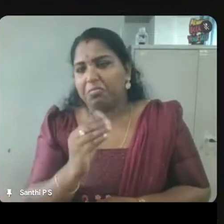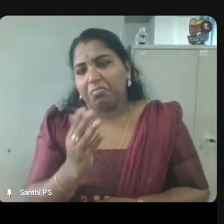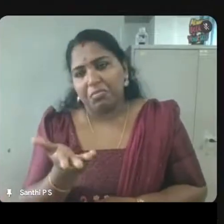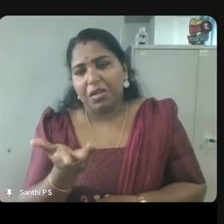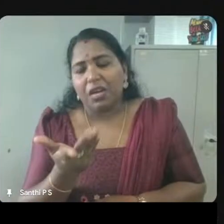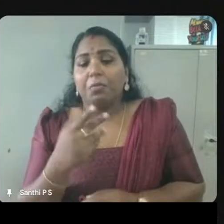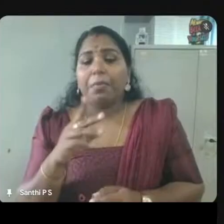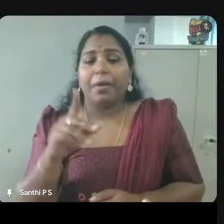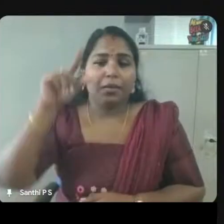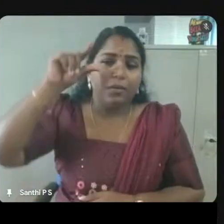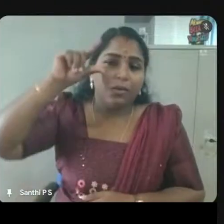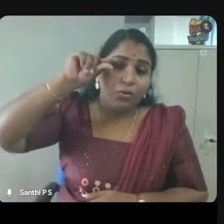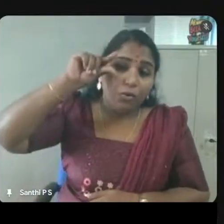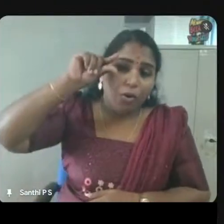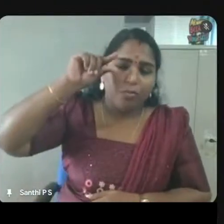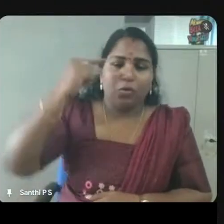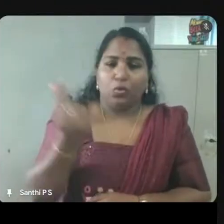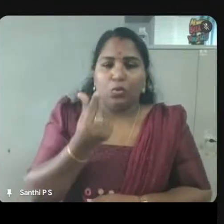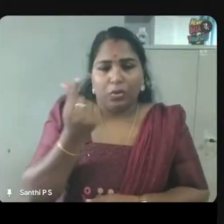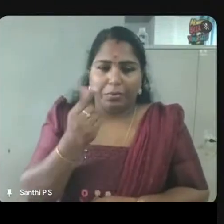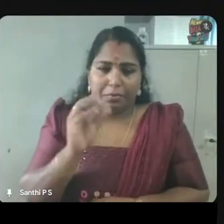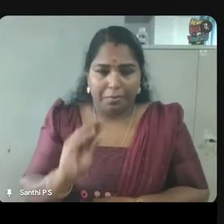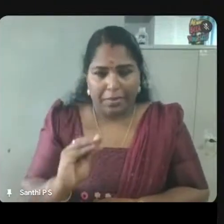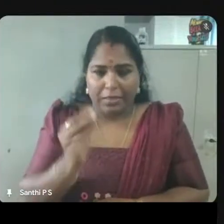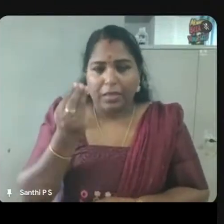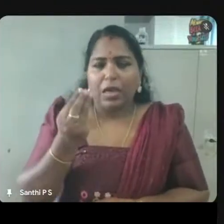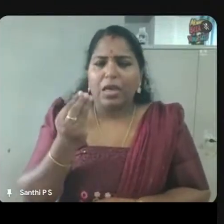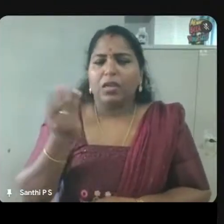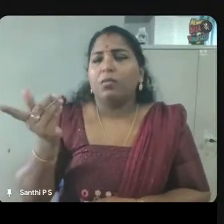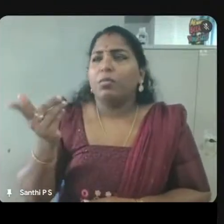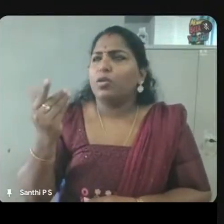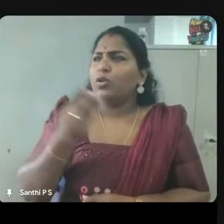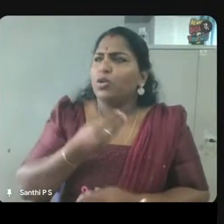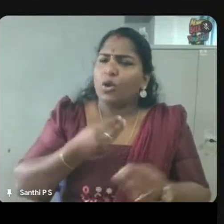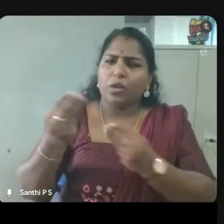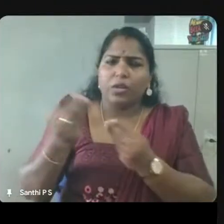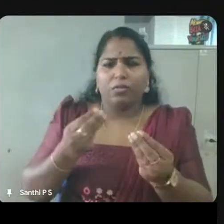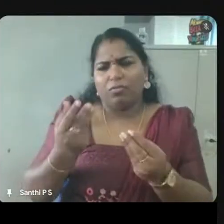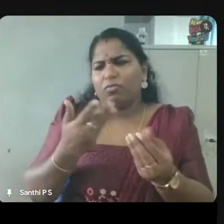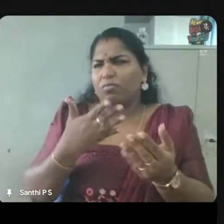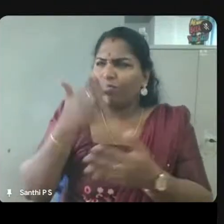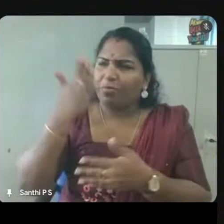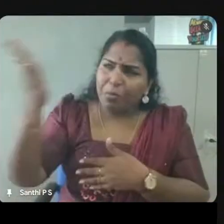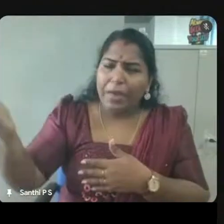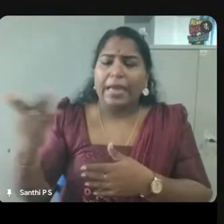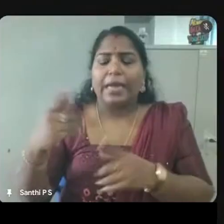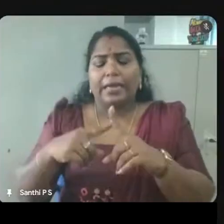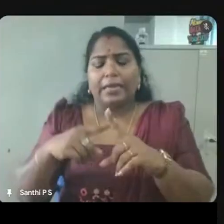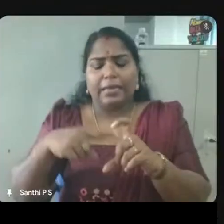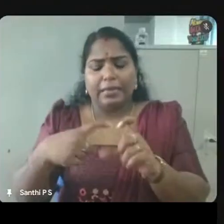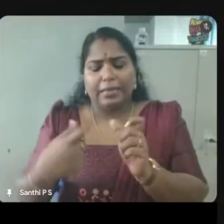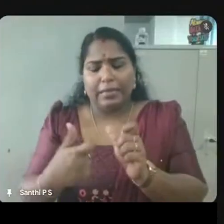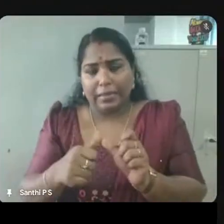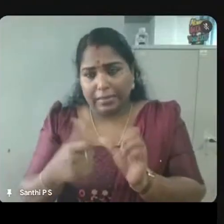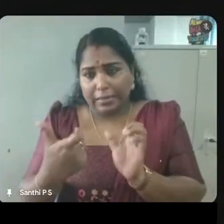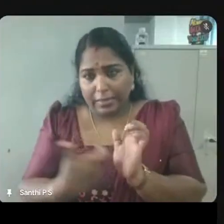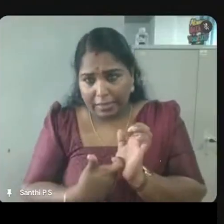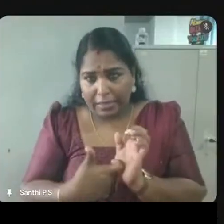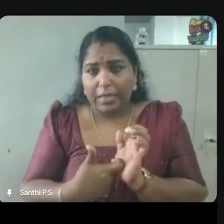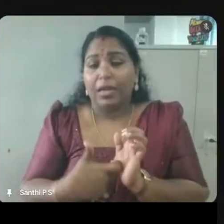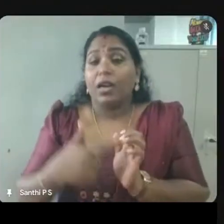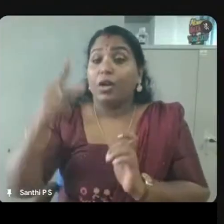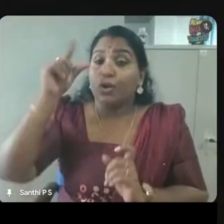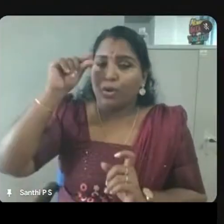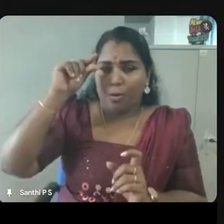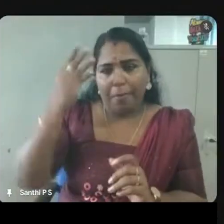ശരിയാക്കാൻ പറ്റും. ആർട്ടിഫിഷ്യൽ ടിയർ ഡ്രോപ്പ്, കടയിൽ പോയിട്ട് ടിയർ ഡ്രോപ്പ് തരാൻ പറഞ്ഞാൽ തന്നെ മതി, അത് ഓവർ ദ കൗണ്ടർ അവൈലബിൾ ആണ്. അത് ഡെയിലി 3 4 എത്ര പ്രാവശ്യം